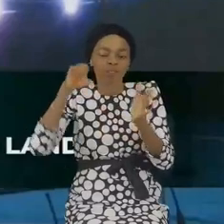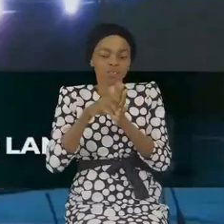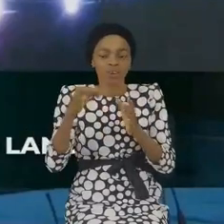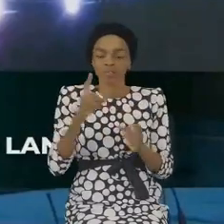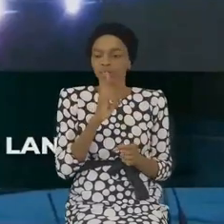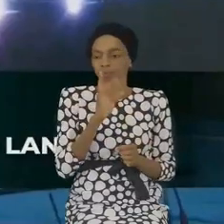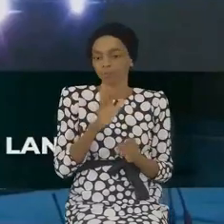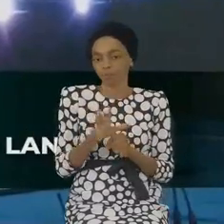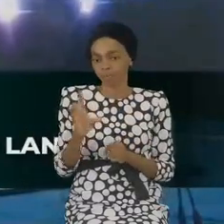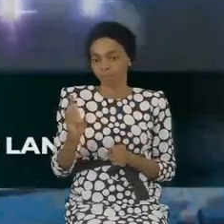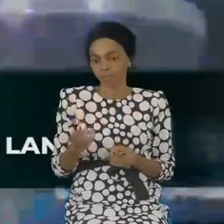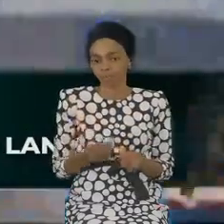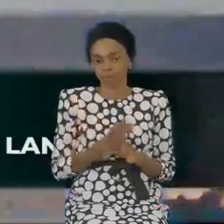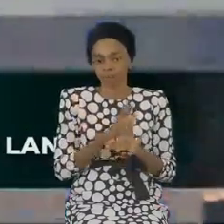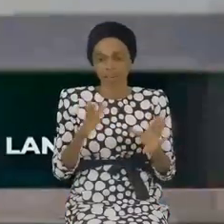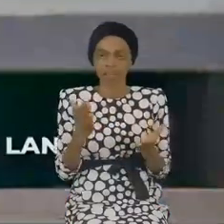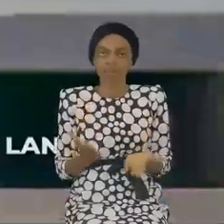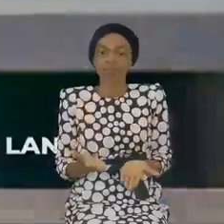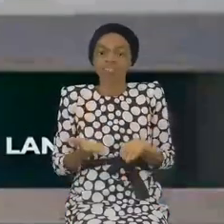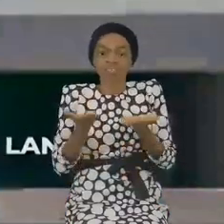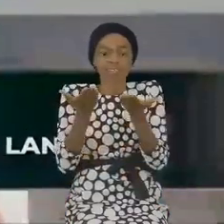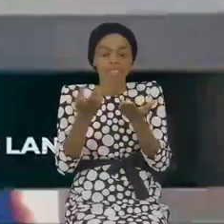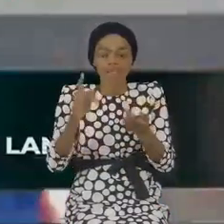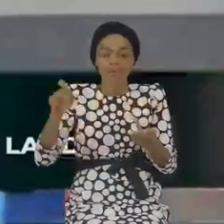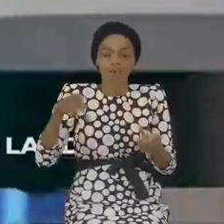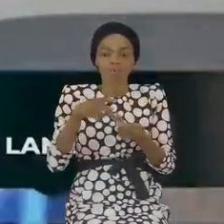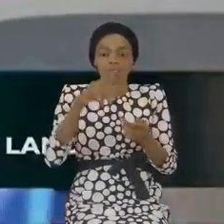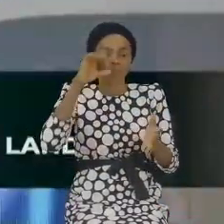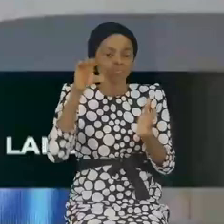Présenter l'image parfaite de la terre promise.